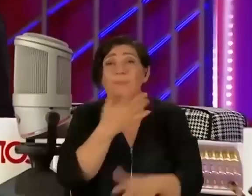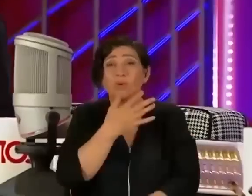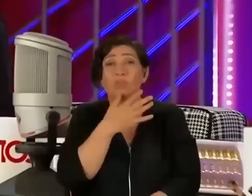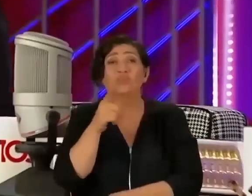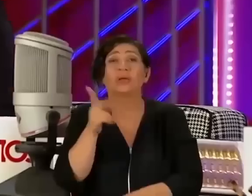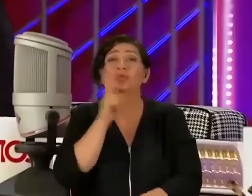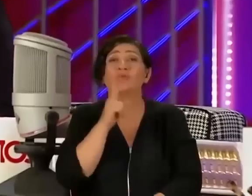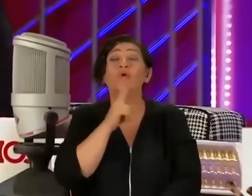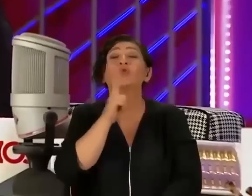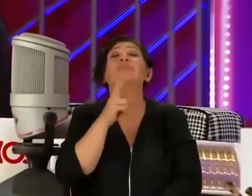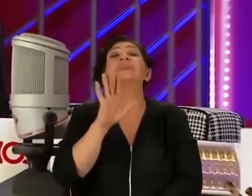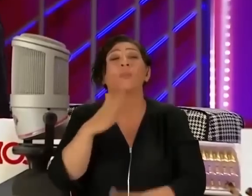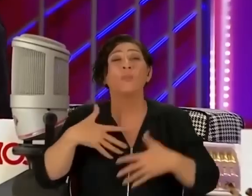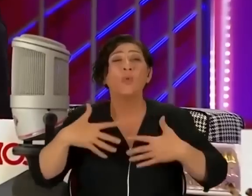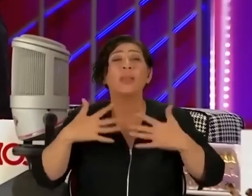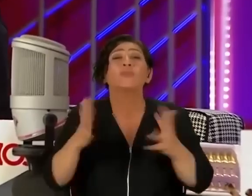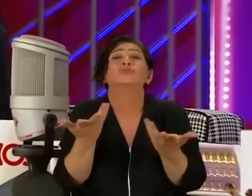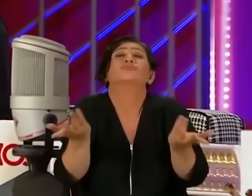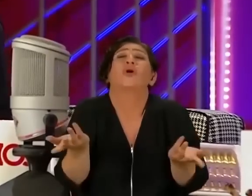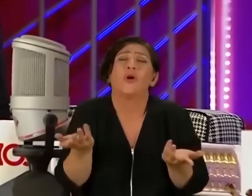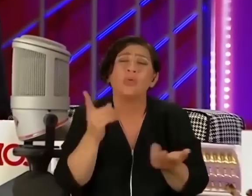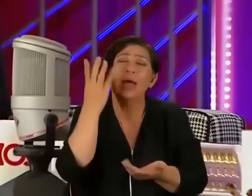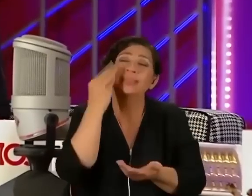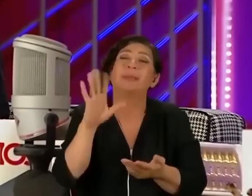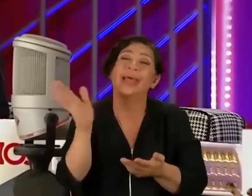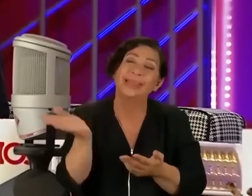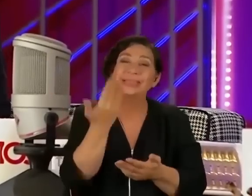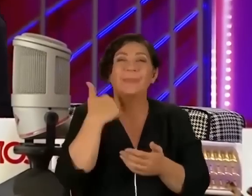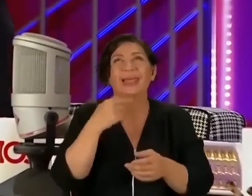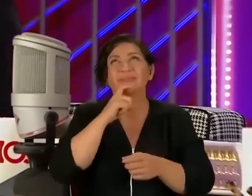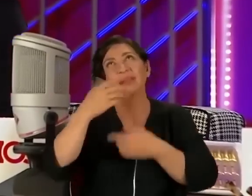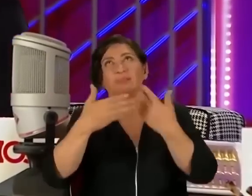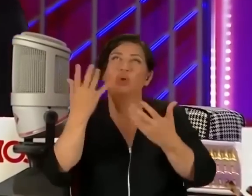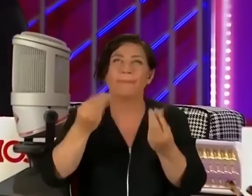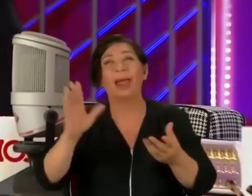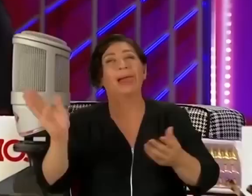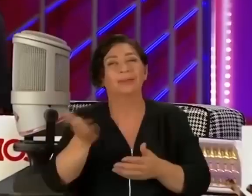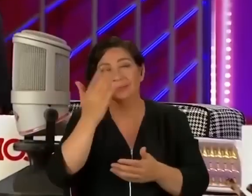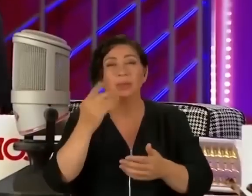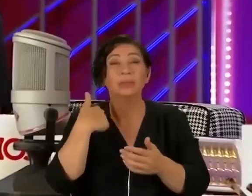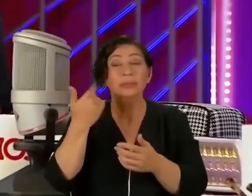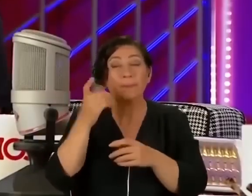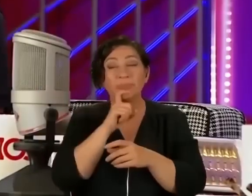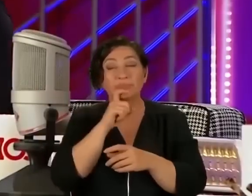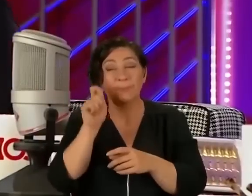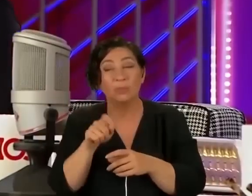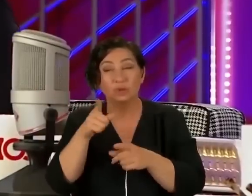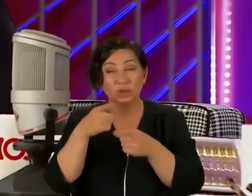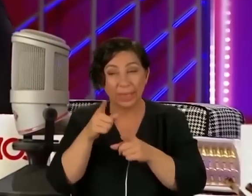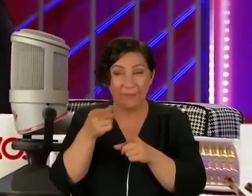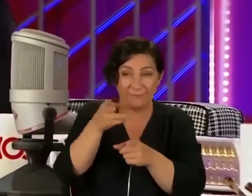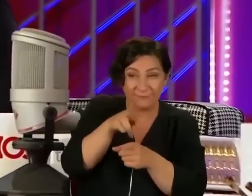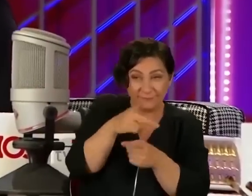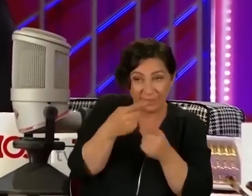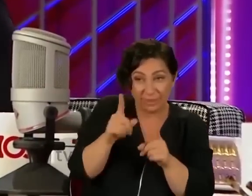biliyorum buna gülünüyor. Ve gülünmezse moralim bozulmuyor. Bunu hani anlamadılar veya ben yanlış anlattım. O günü irdelerim. Ne yaptım? Bu şakayı şöyle mi